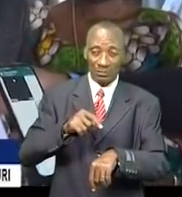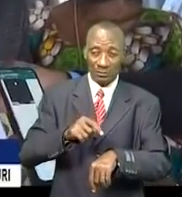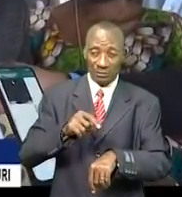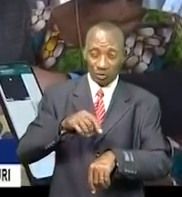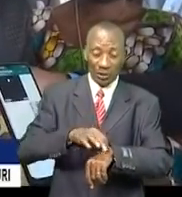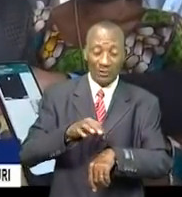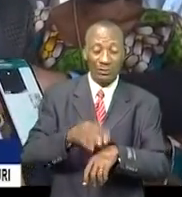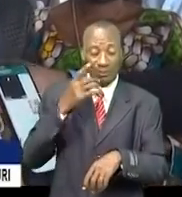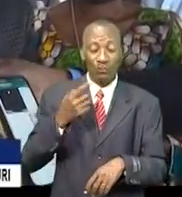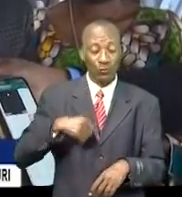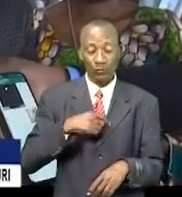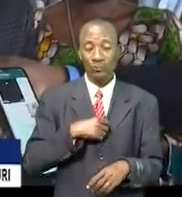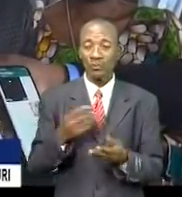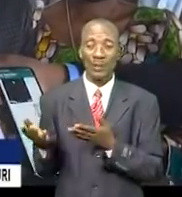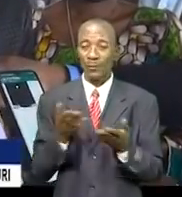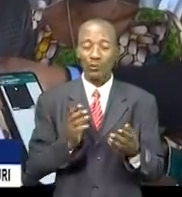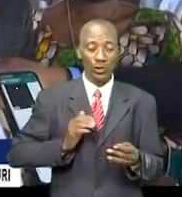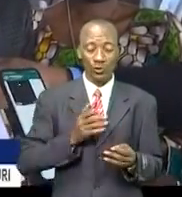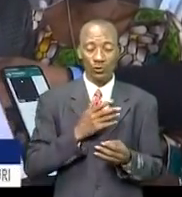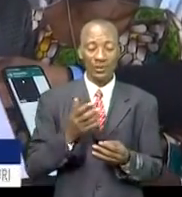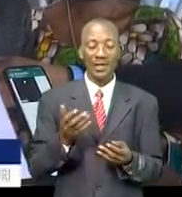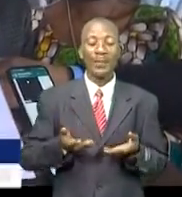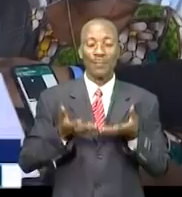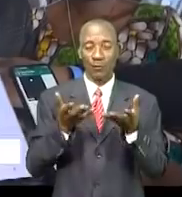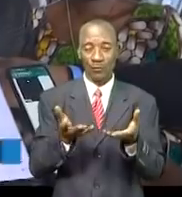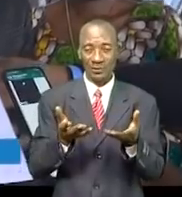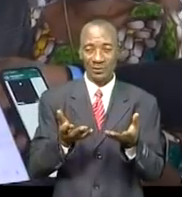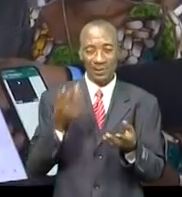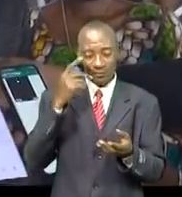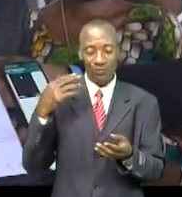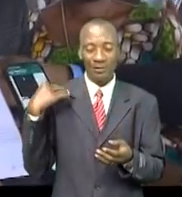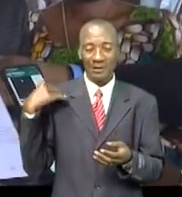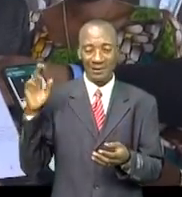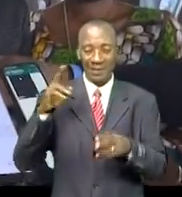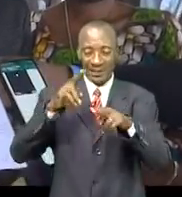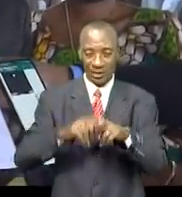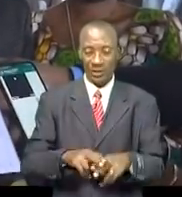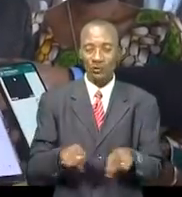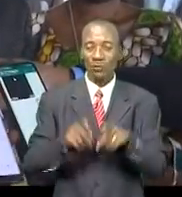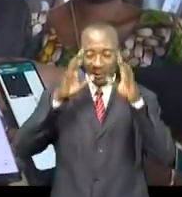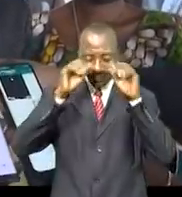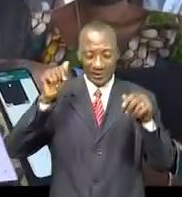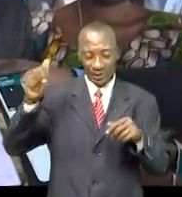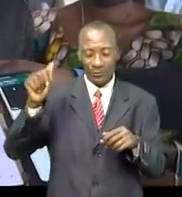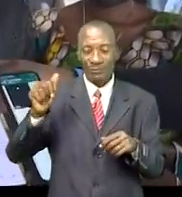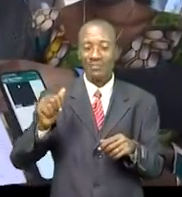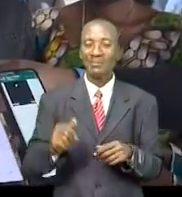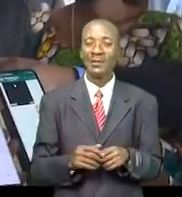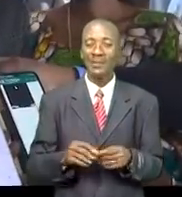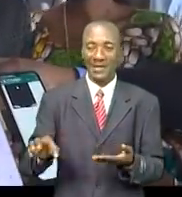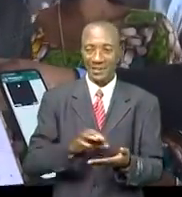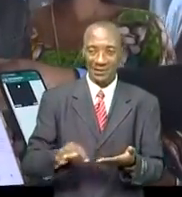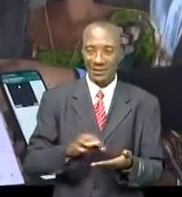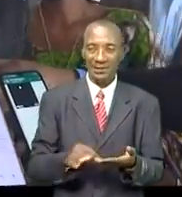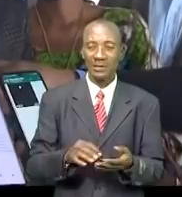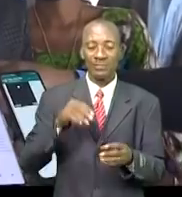propositions par rapport à l'état de siège décrété par son Excellence Monsieur Félix-Antoine Tshisekedi Tshilombo, chef de l'État